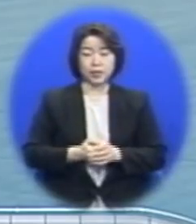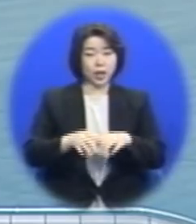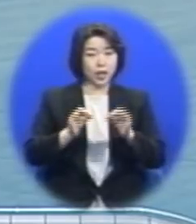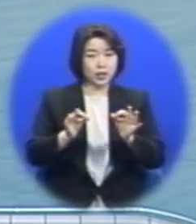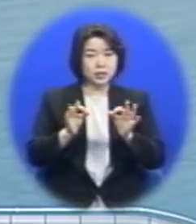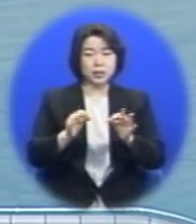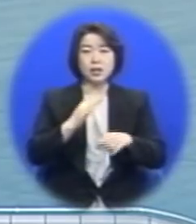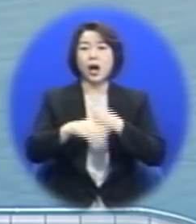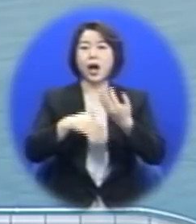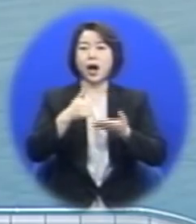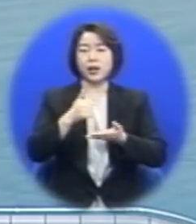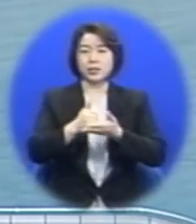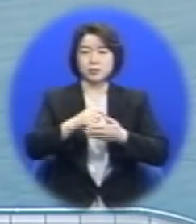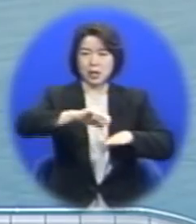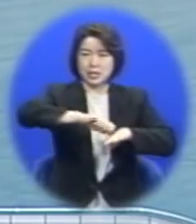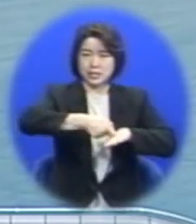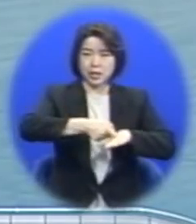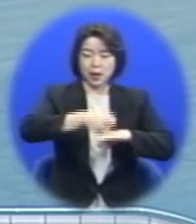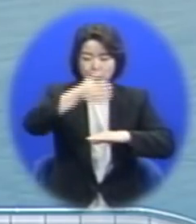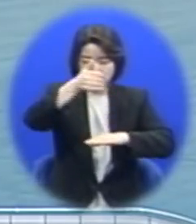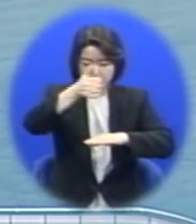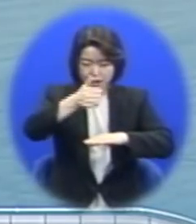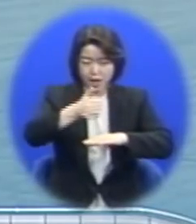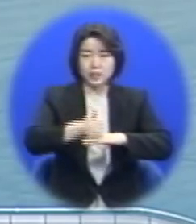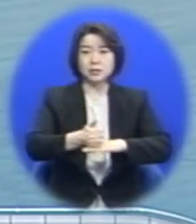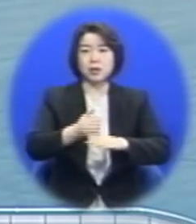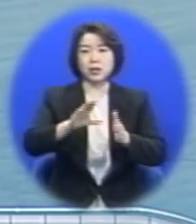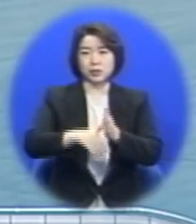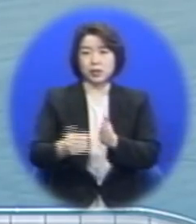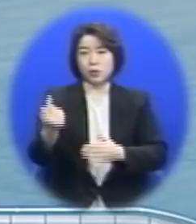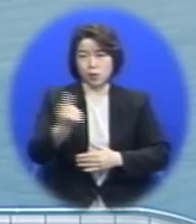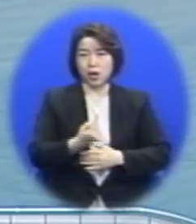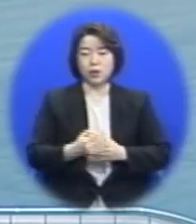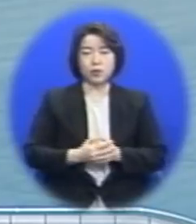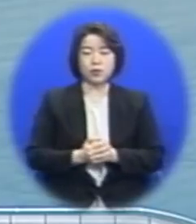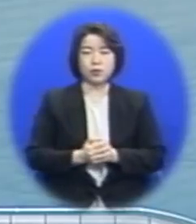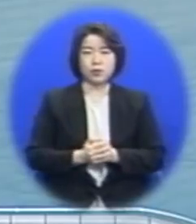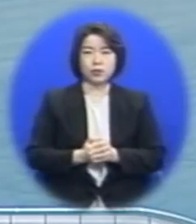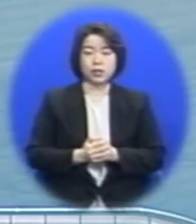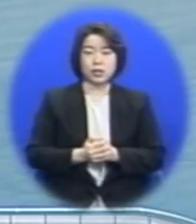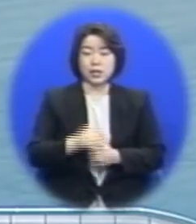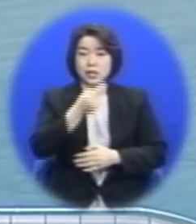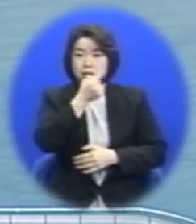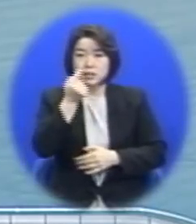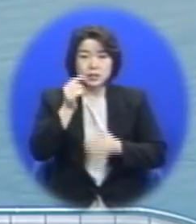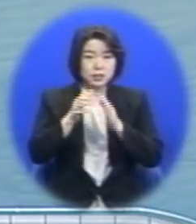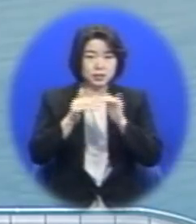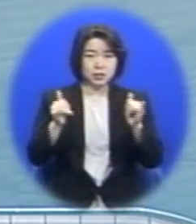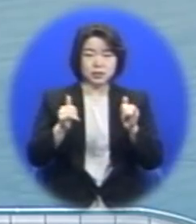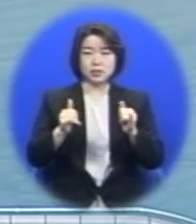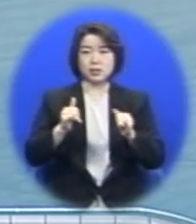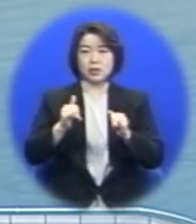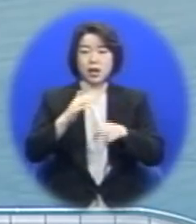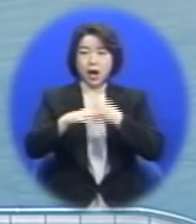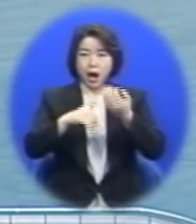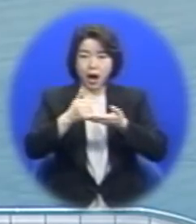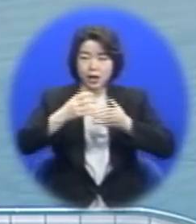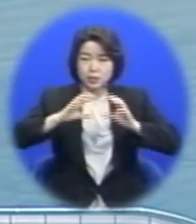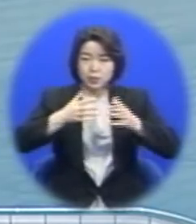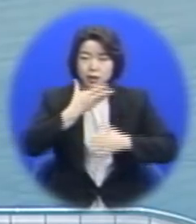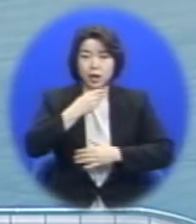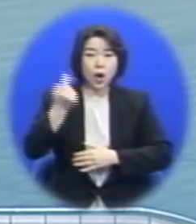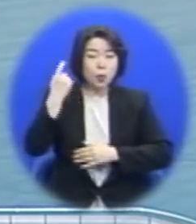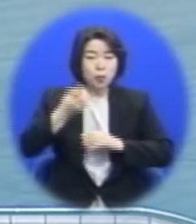이제는 하나님의 재앙의 거의 마지막 순간입니다. 증인들이 하나님 나라 복음을